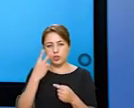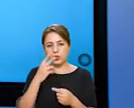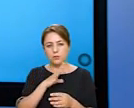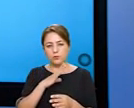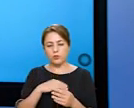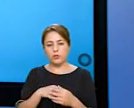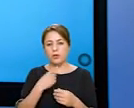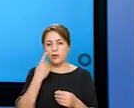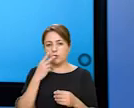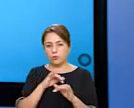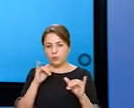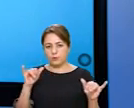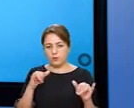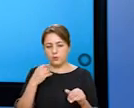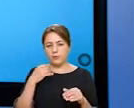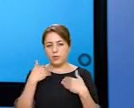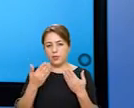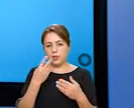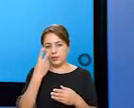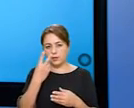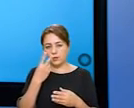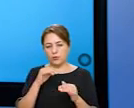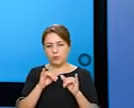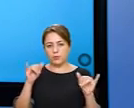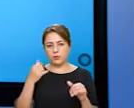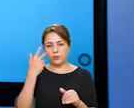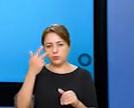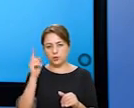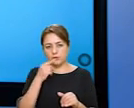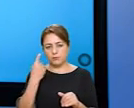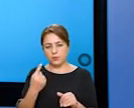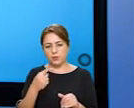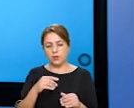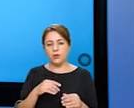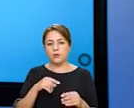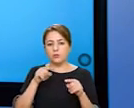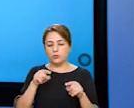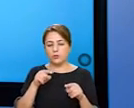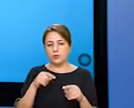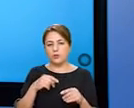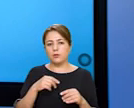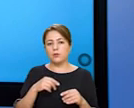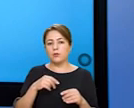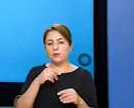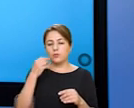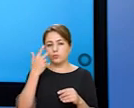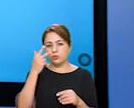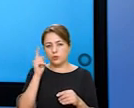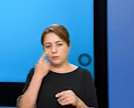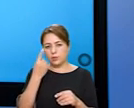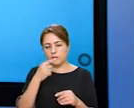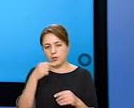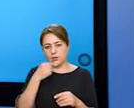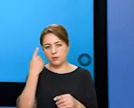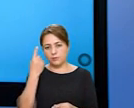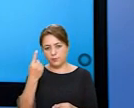bo'ldi. Ko'paytiruv. Mana 2. Ko'paytirdik 3/1. Taqsim. 3/1 dan ayirdik 1 ni.